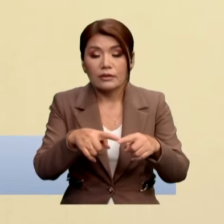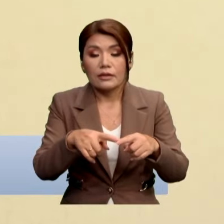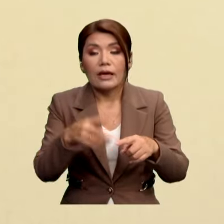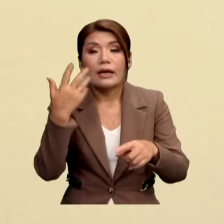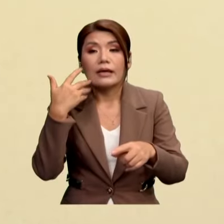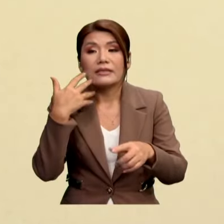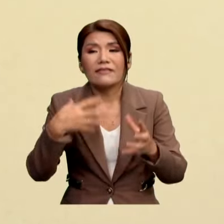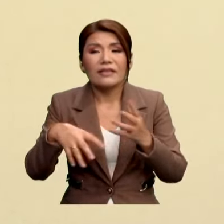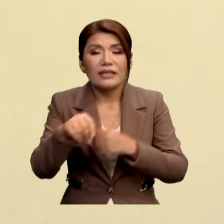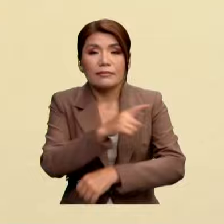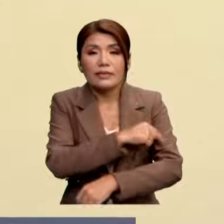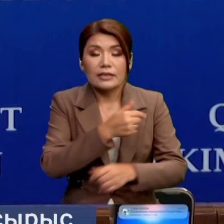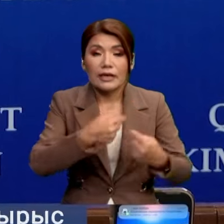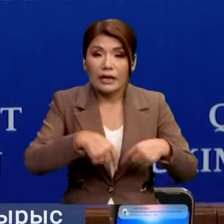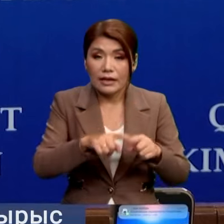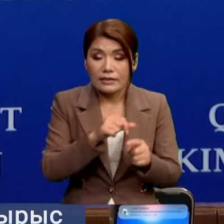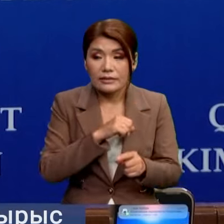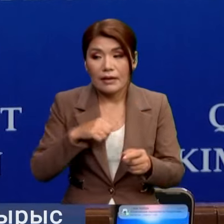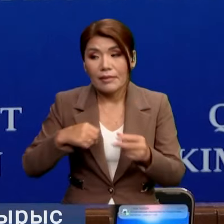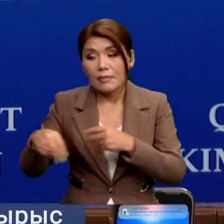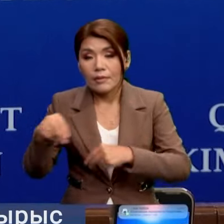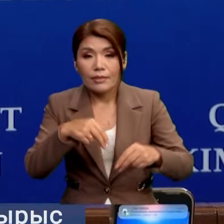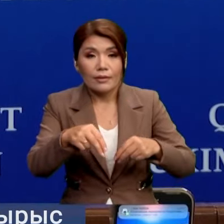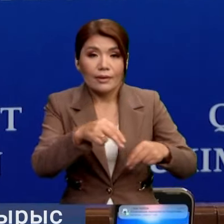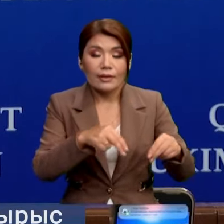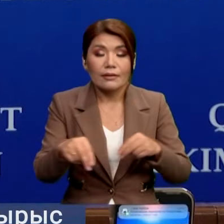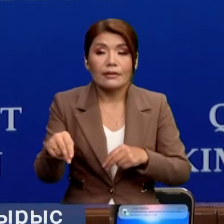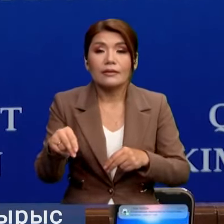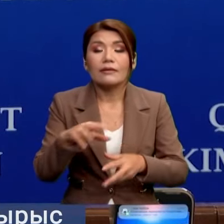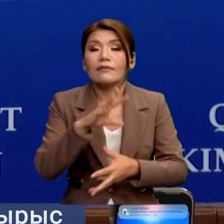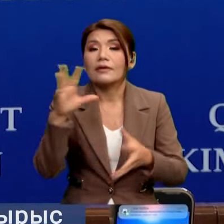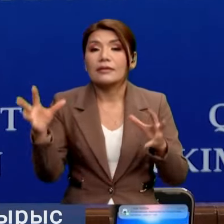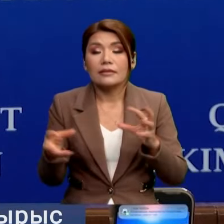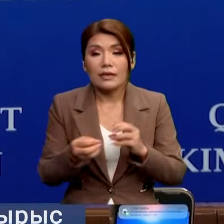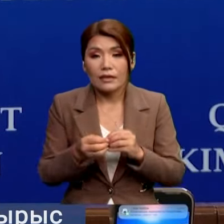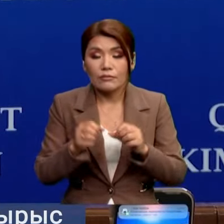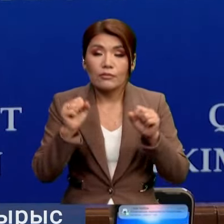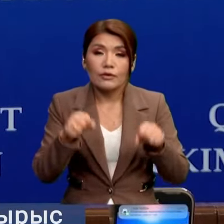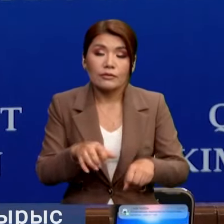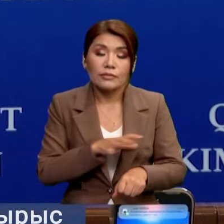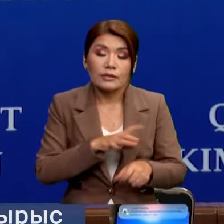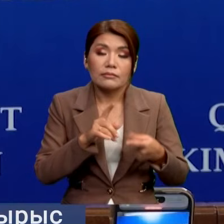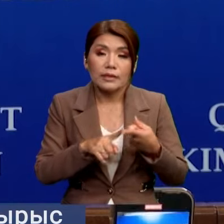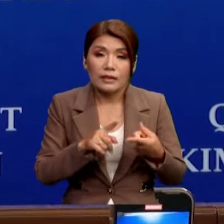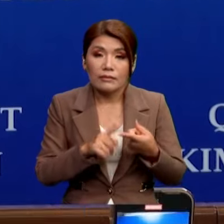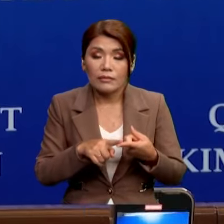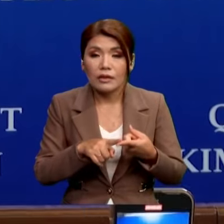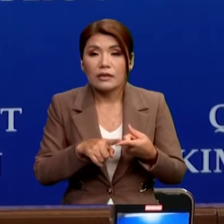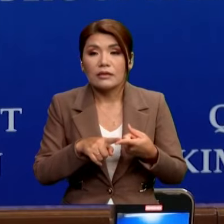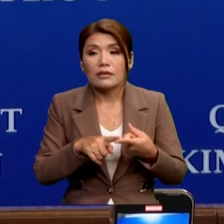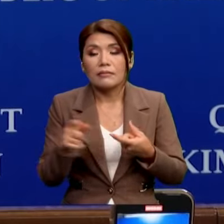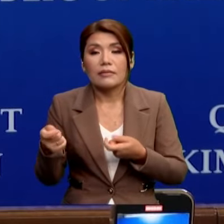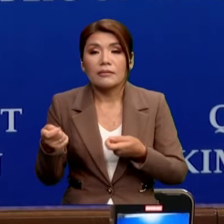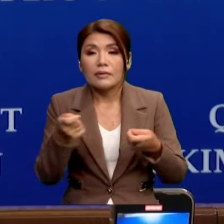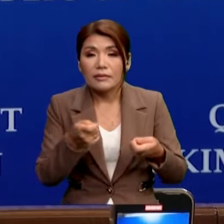когда все медицинские организации самостоятельно закупают, в целом возможны, во-первых, перебои с